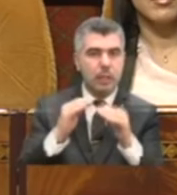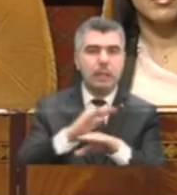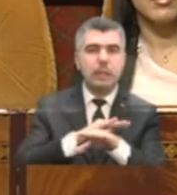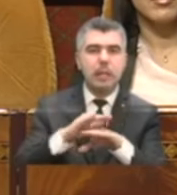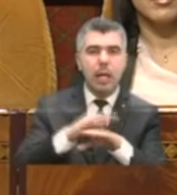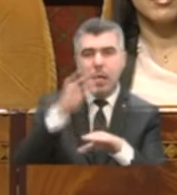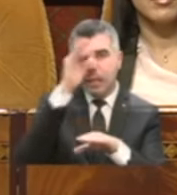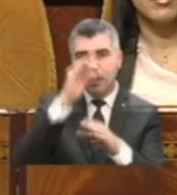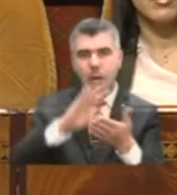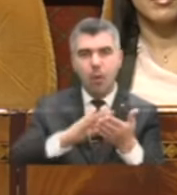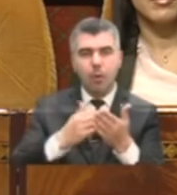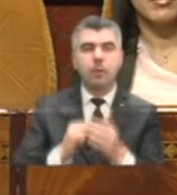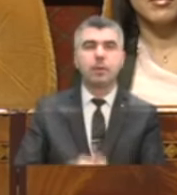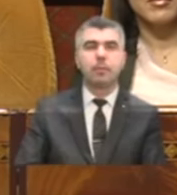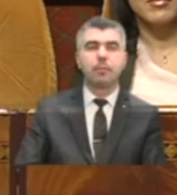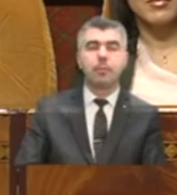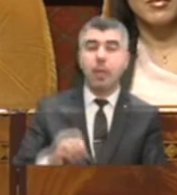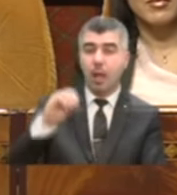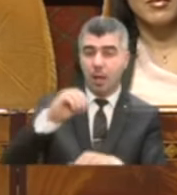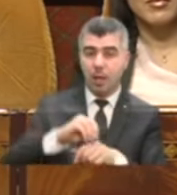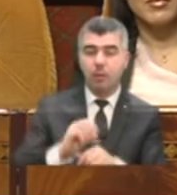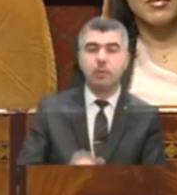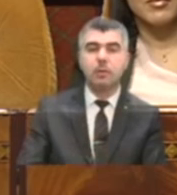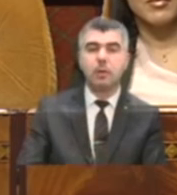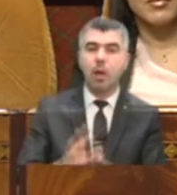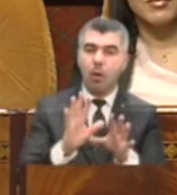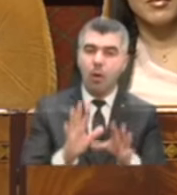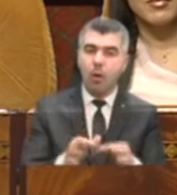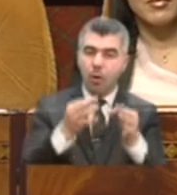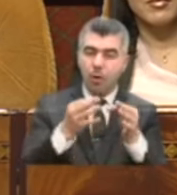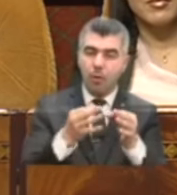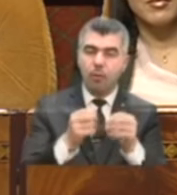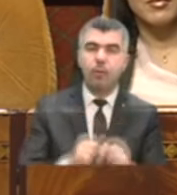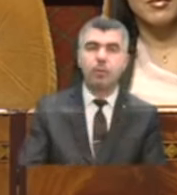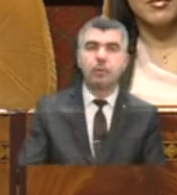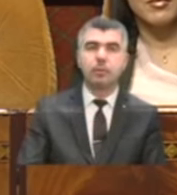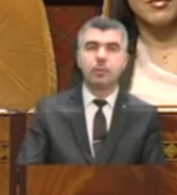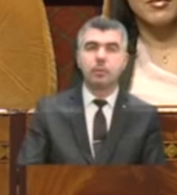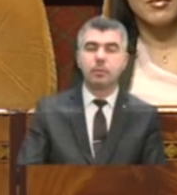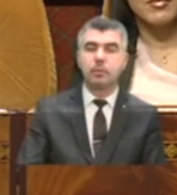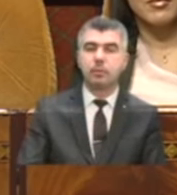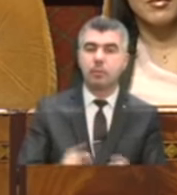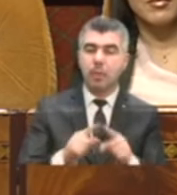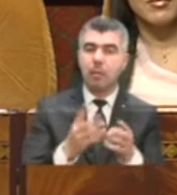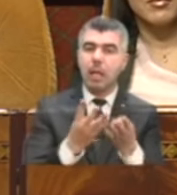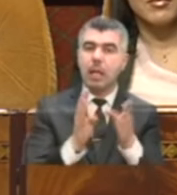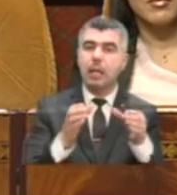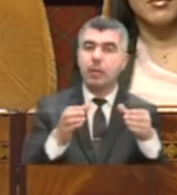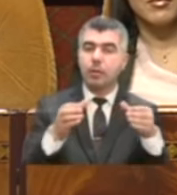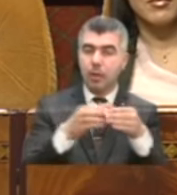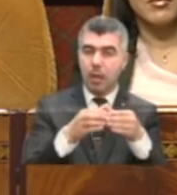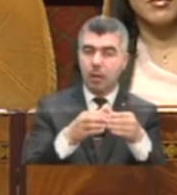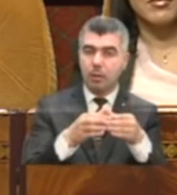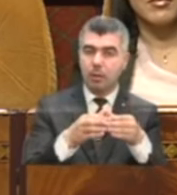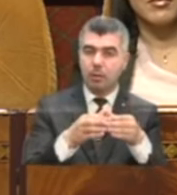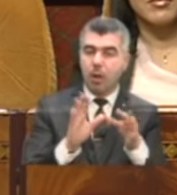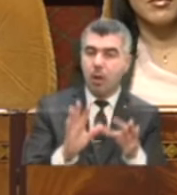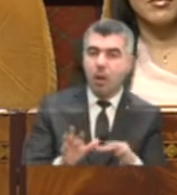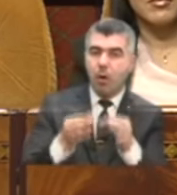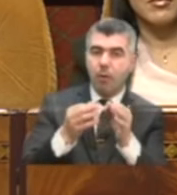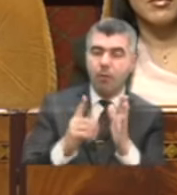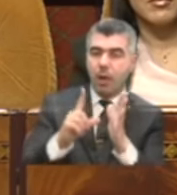في علاقتها بالمساواة. أيضا إحداث مجموعة هذا اللجنة الموضوعاتية لتقييم